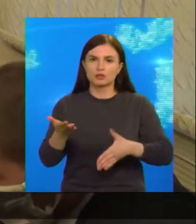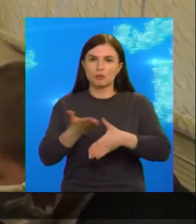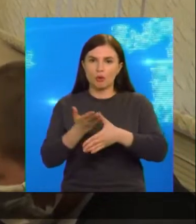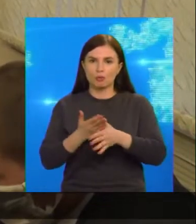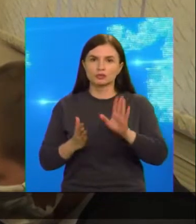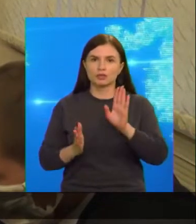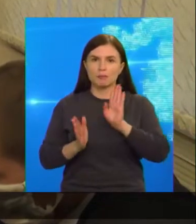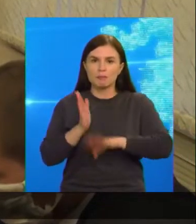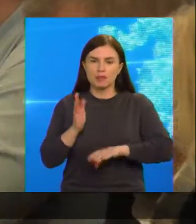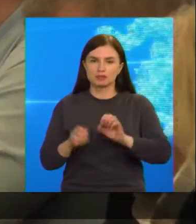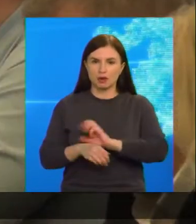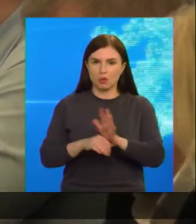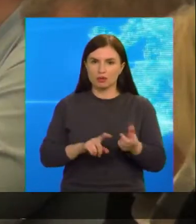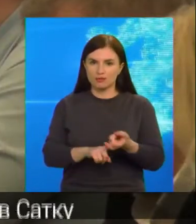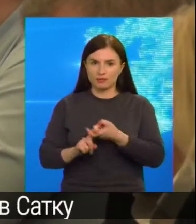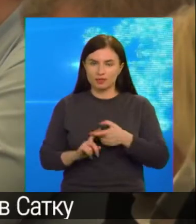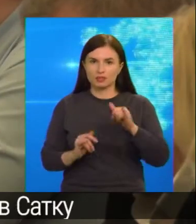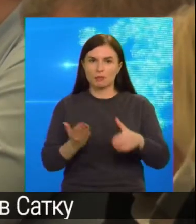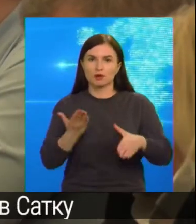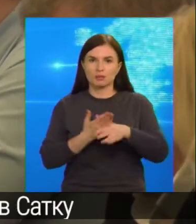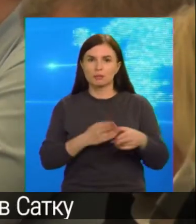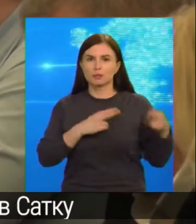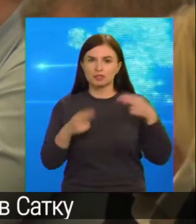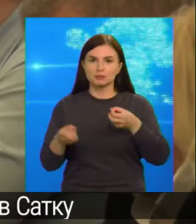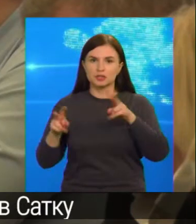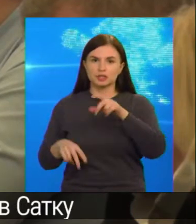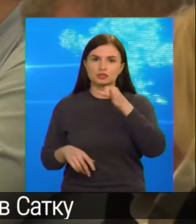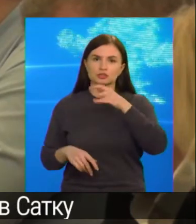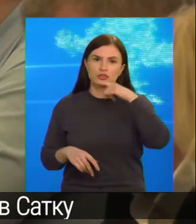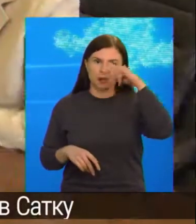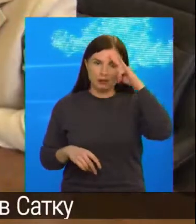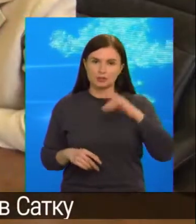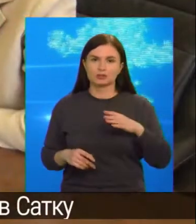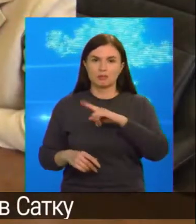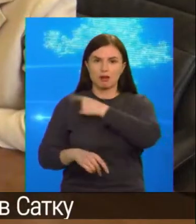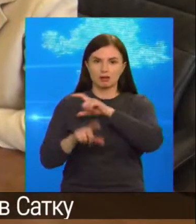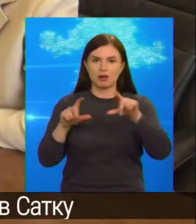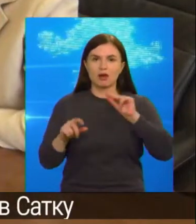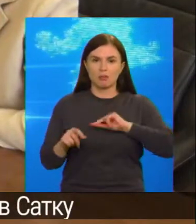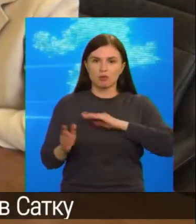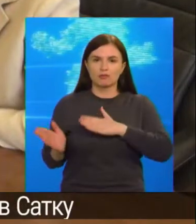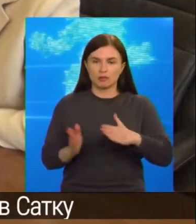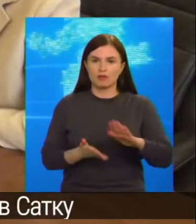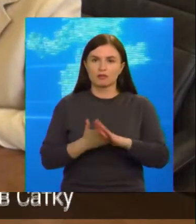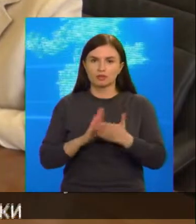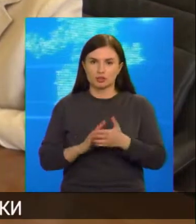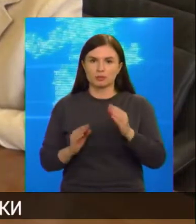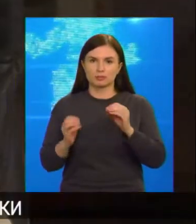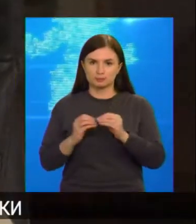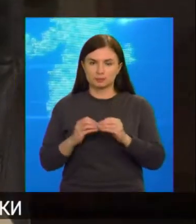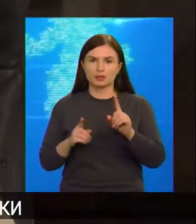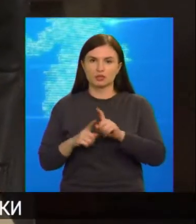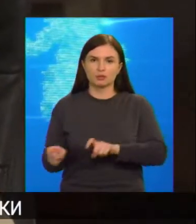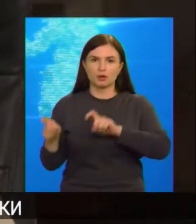без COVID-19. Для подкрепления приехали специалисты из Челябинска. Поликлиники работают в штатном режиме, а тех, кто находится в больницах, переводят